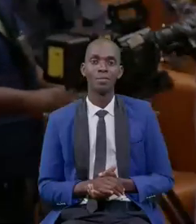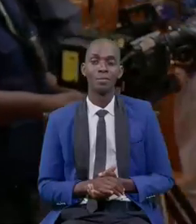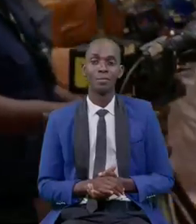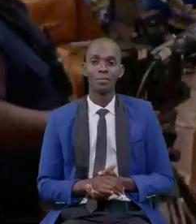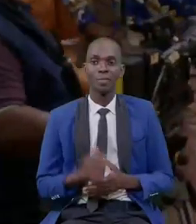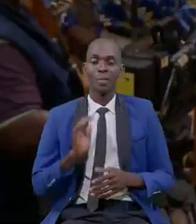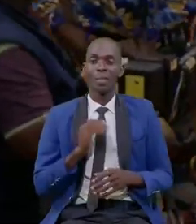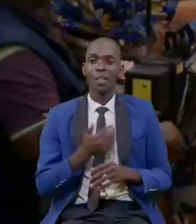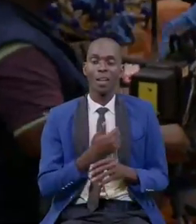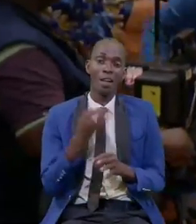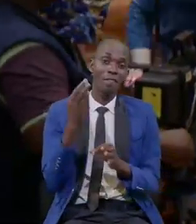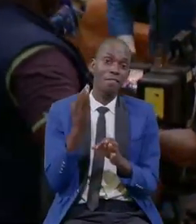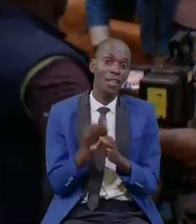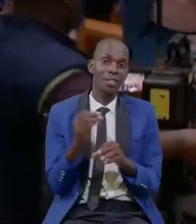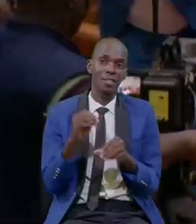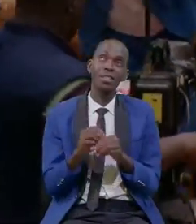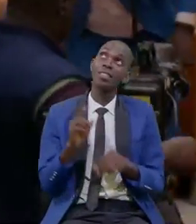Notre foi en lui sauve.